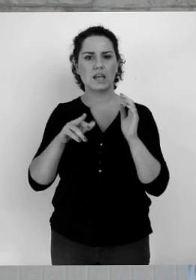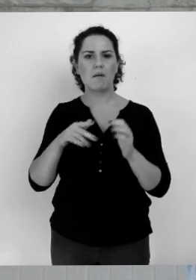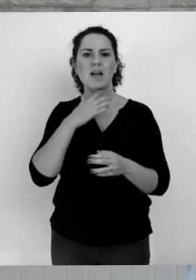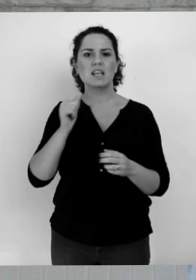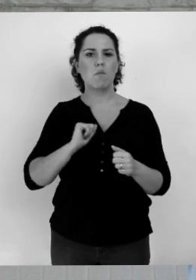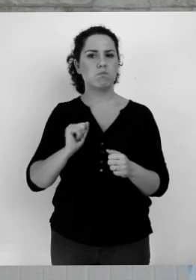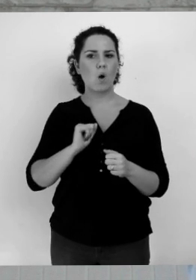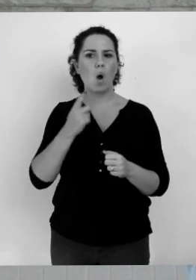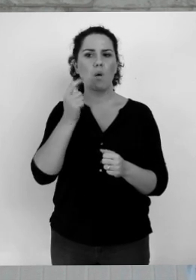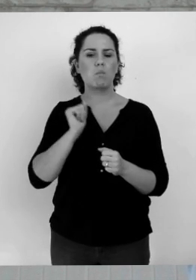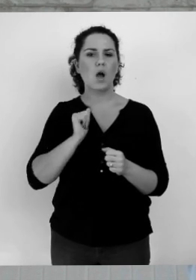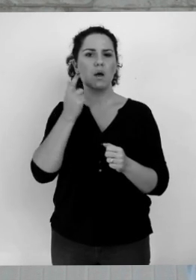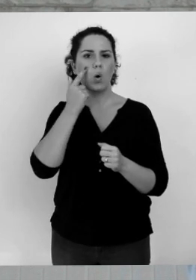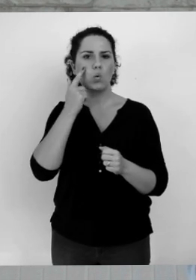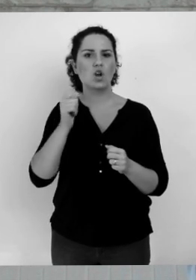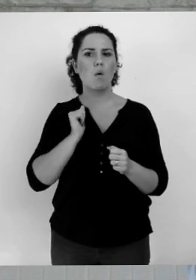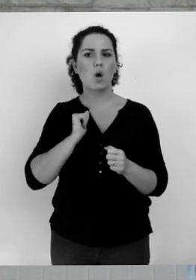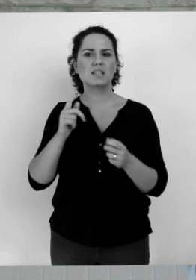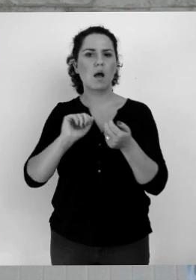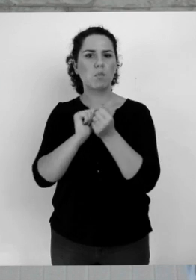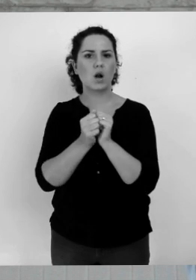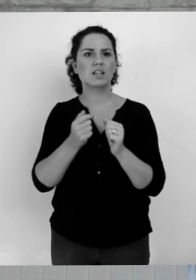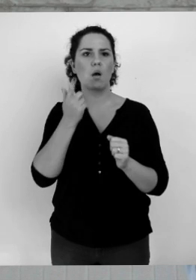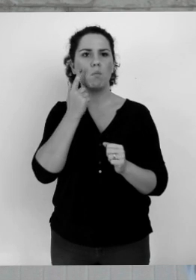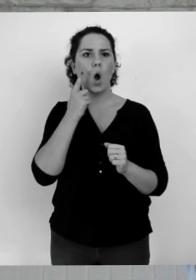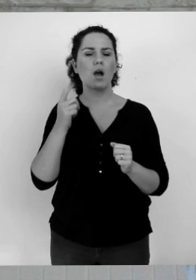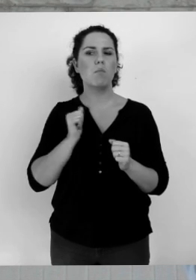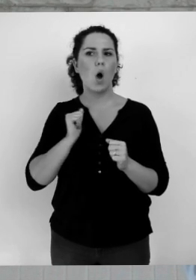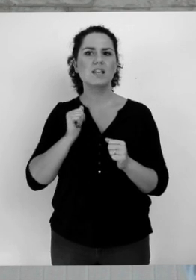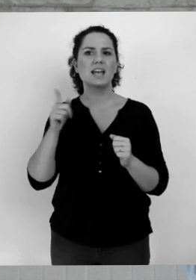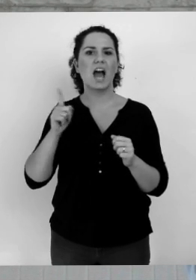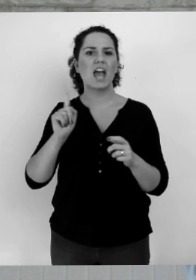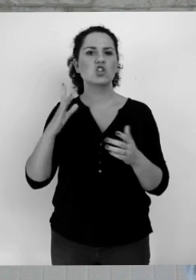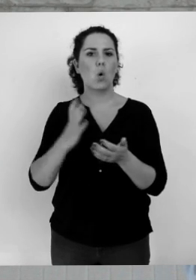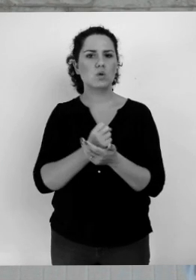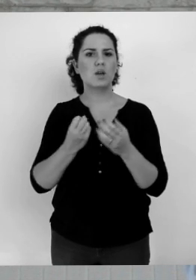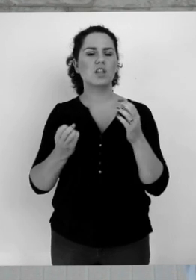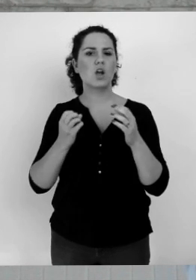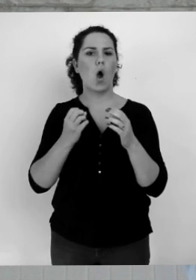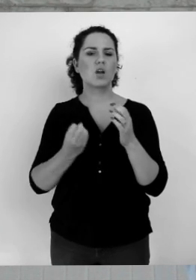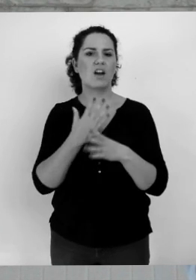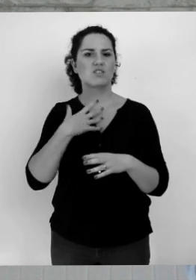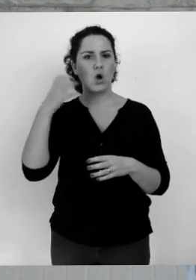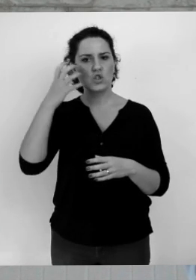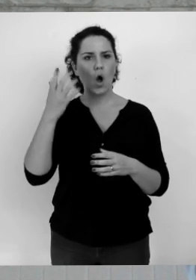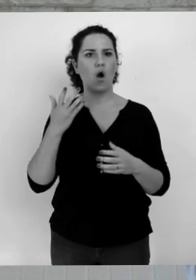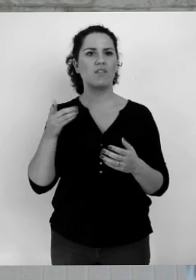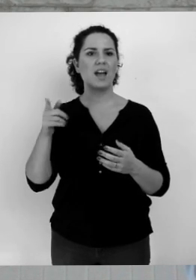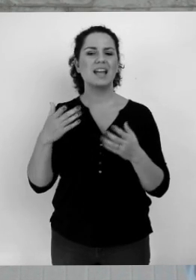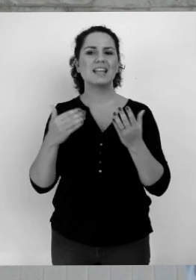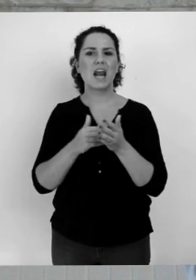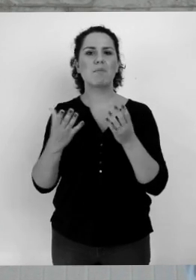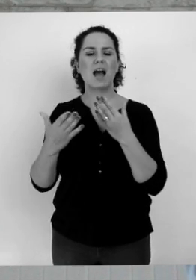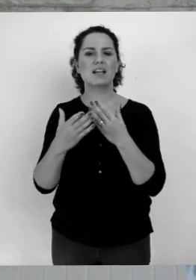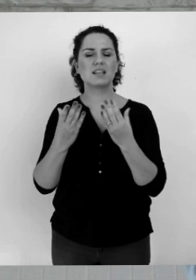pokušati, boje se boriti, boje se da neće uspjeti od partijna. Trebalo bi sa